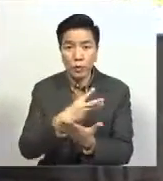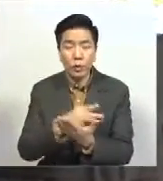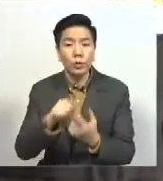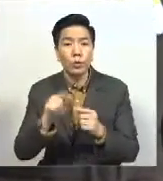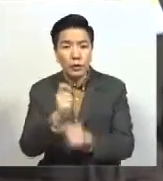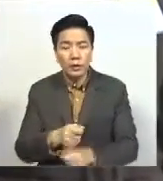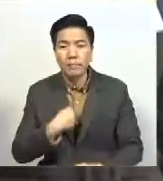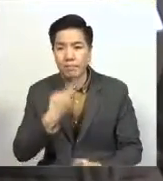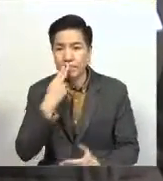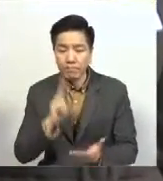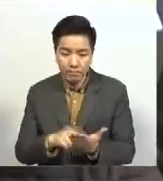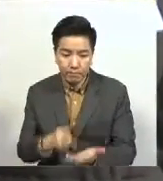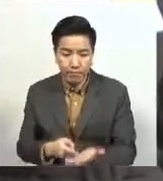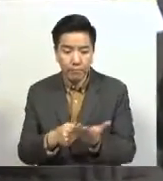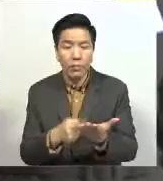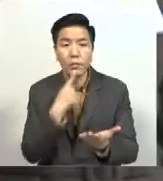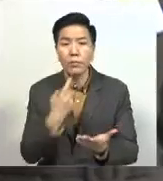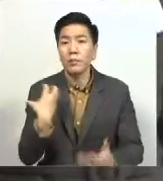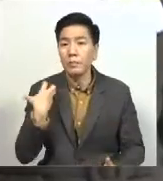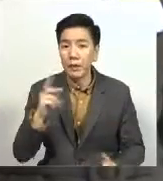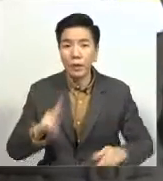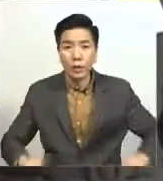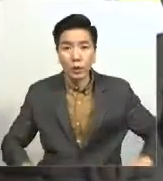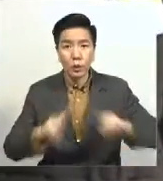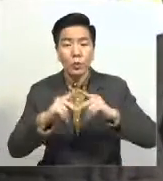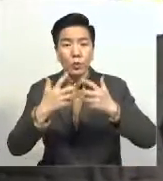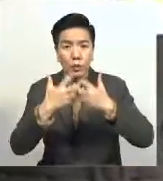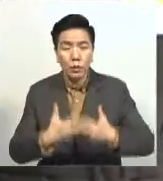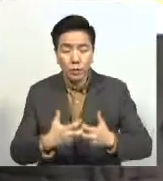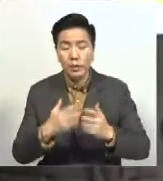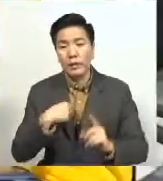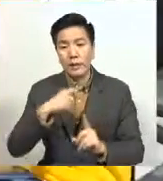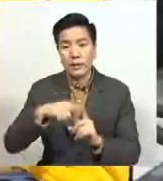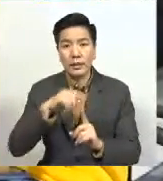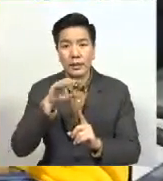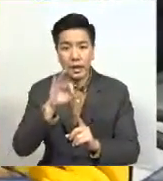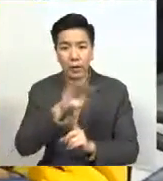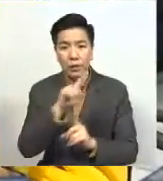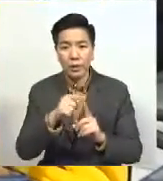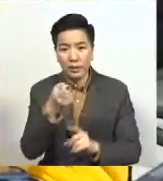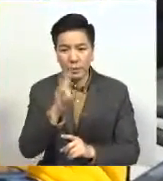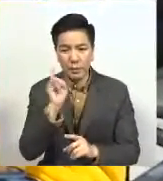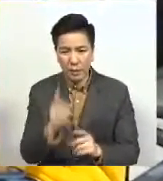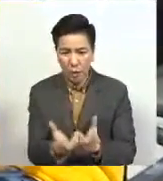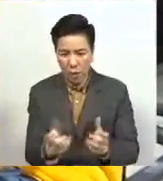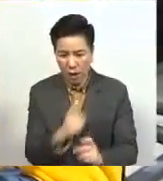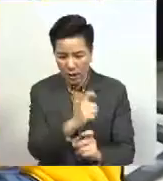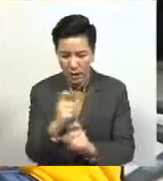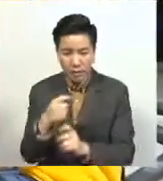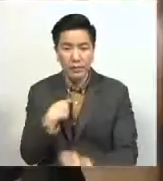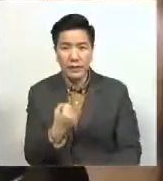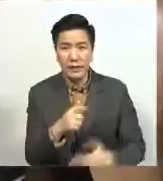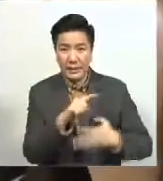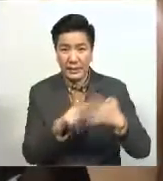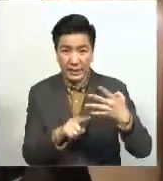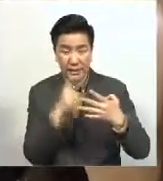มีการทำหนังสือแจ้งไปยังปลัดกระทรวงอุตสาหกรรมเมื่อวันที่17กันยายนเพื่อขอให้จัดเป็นวัตถุอันตรายชนิดที่4ก็